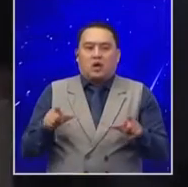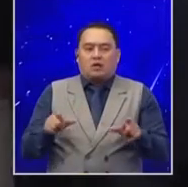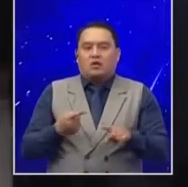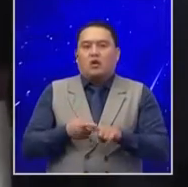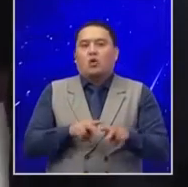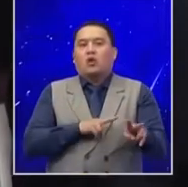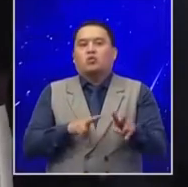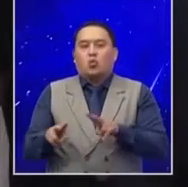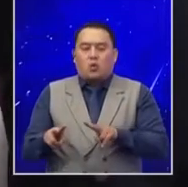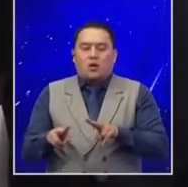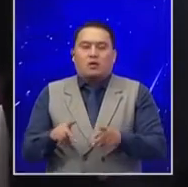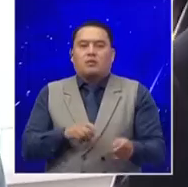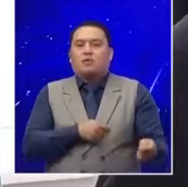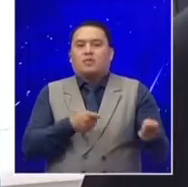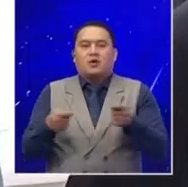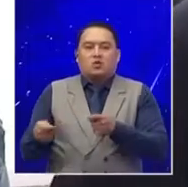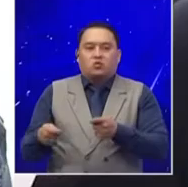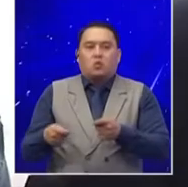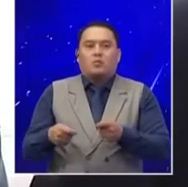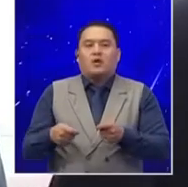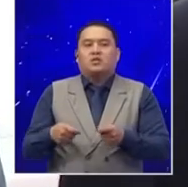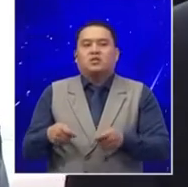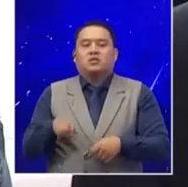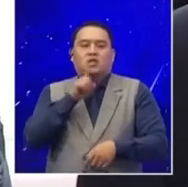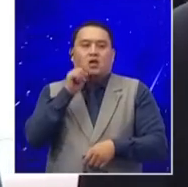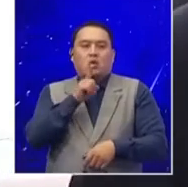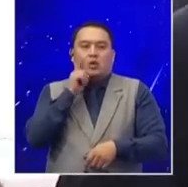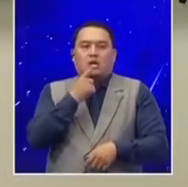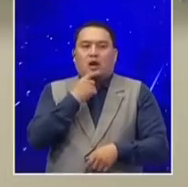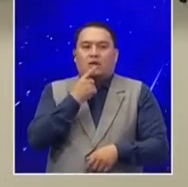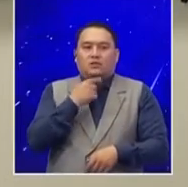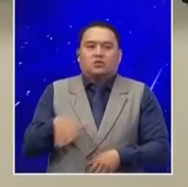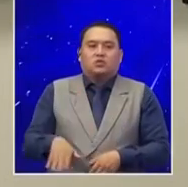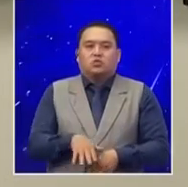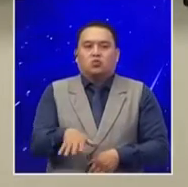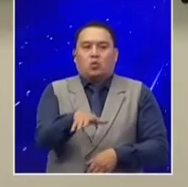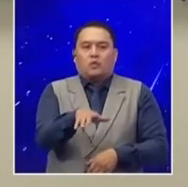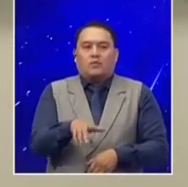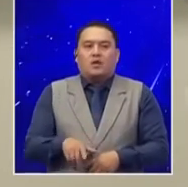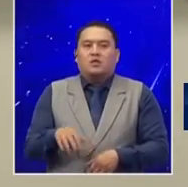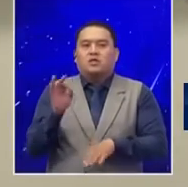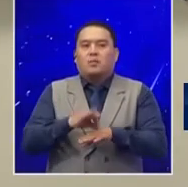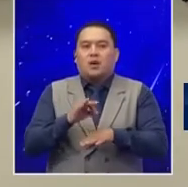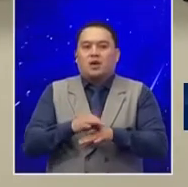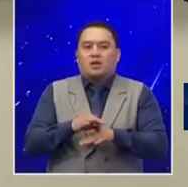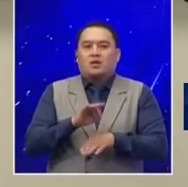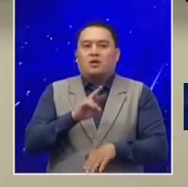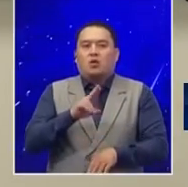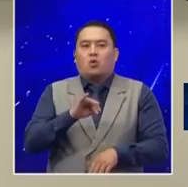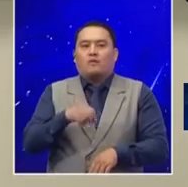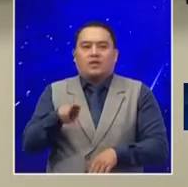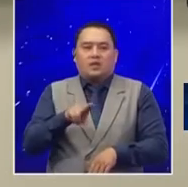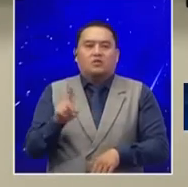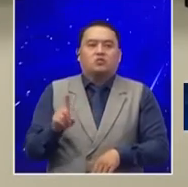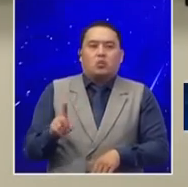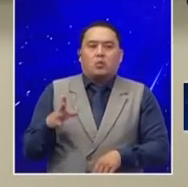также контролировать перемещение персонала по зеленой и красной зонам. Очень много врачей пострадали от заболеваний COVID. И из-за